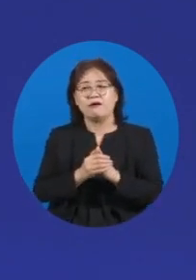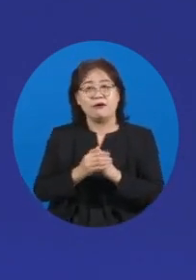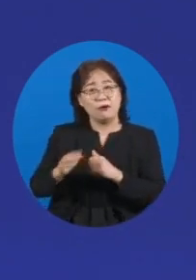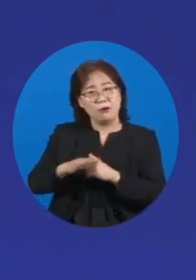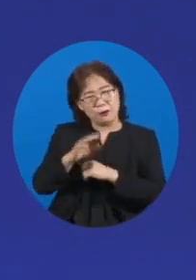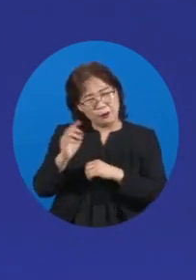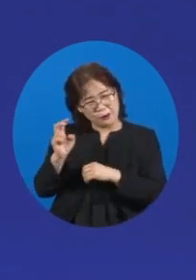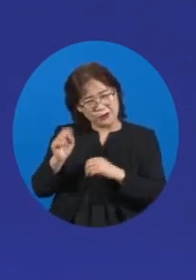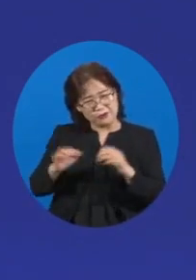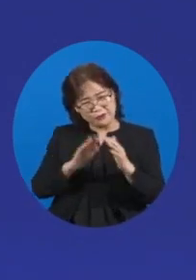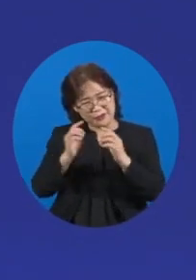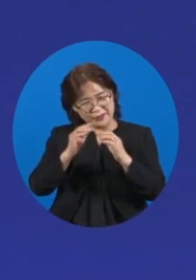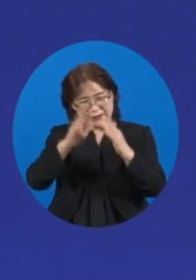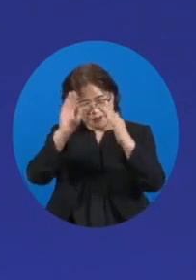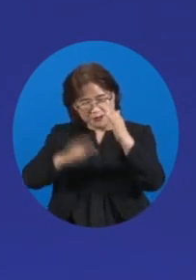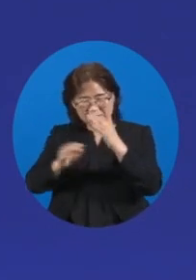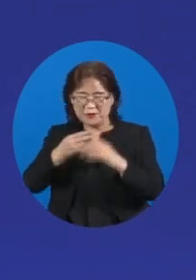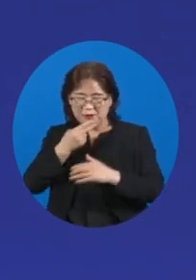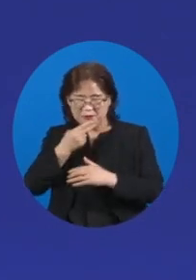않나